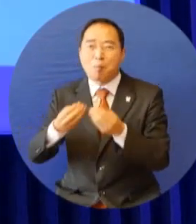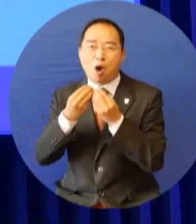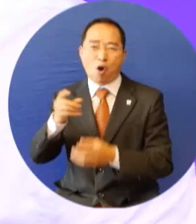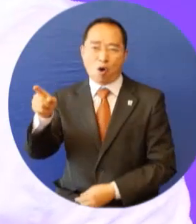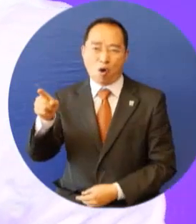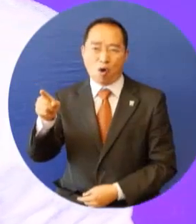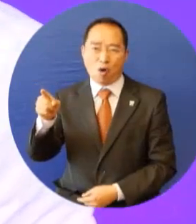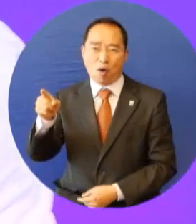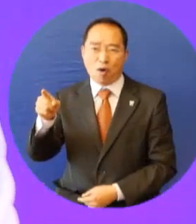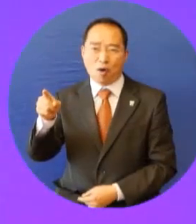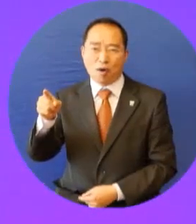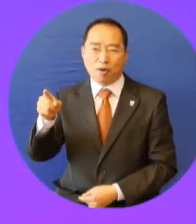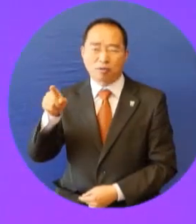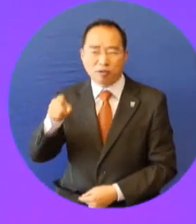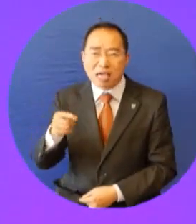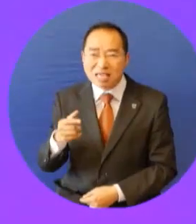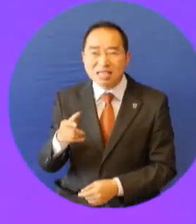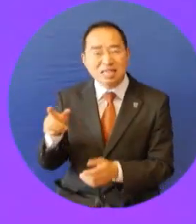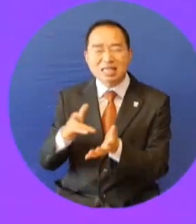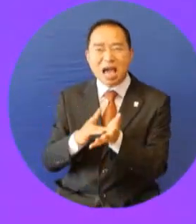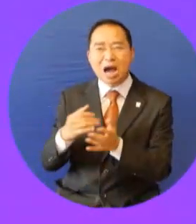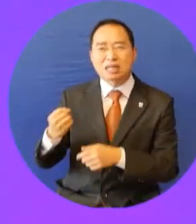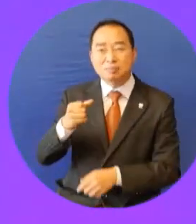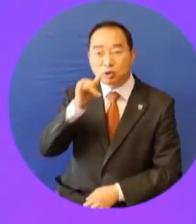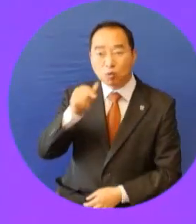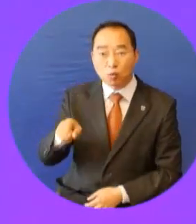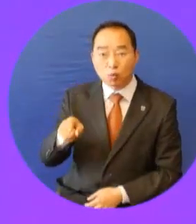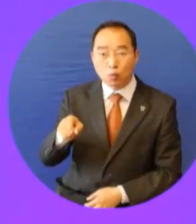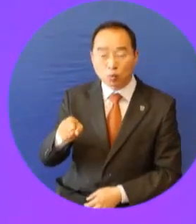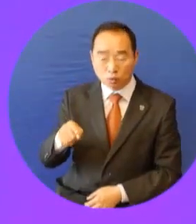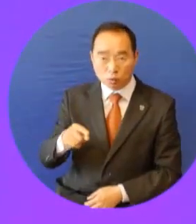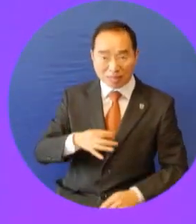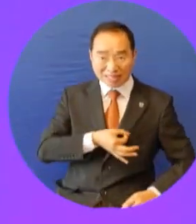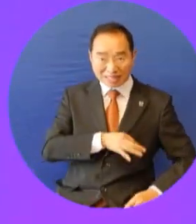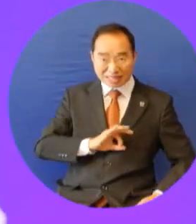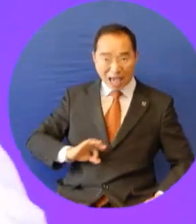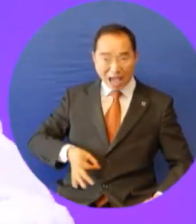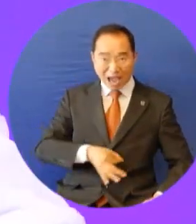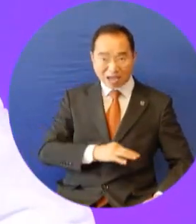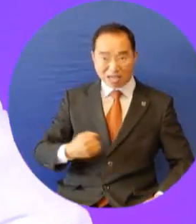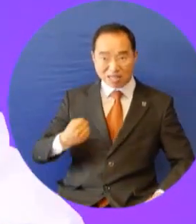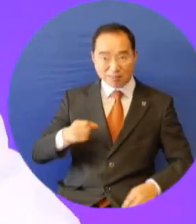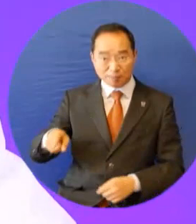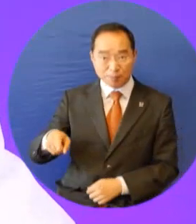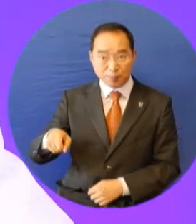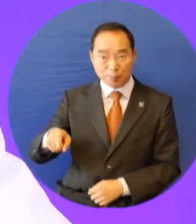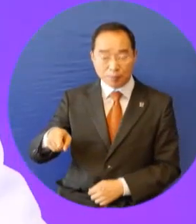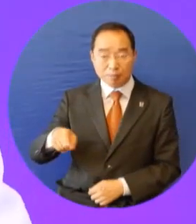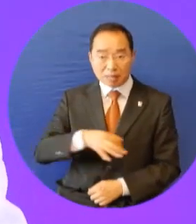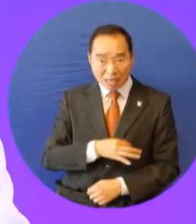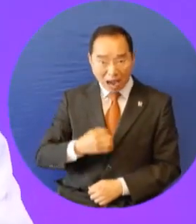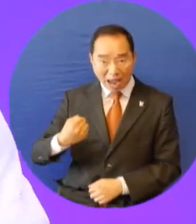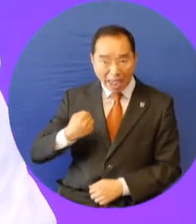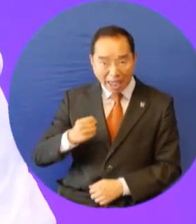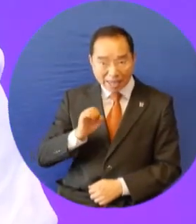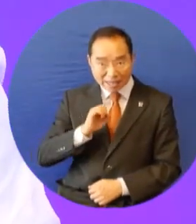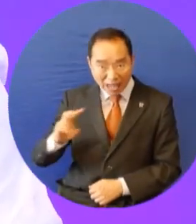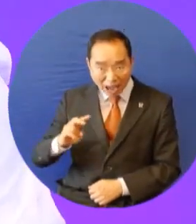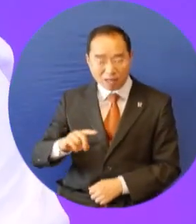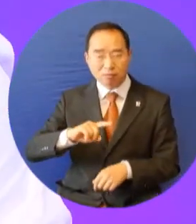드시는데 그게 지금 가만히 생각하니까 저 약성, 양리적 성분이나 우리가 이 장에,